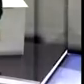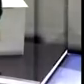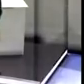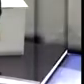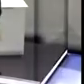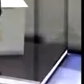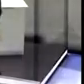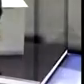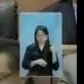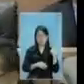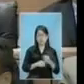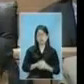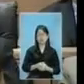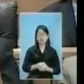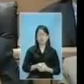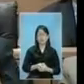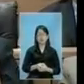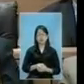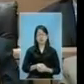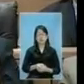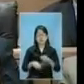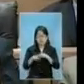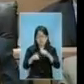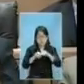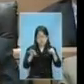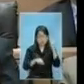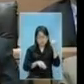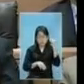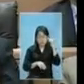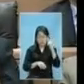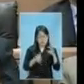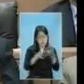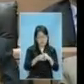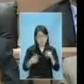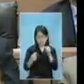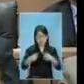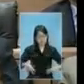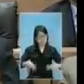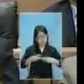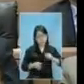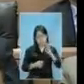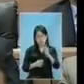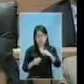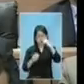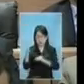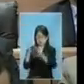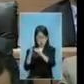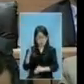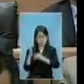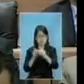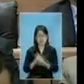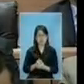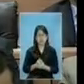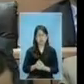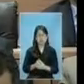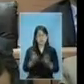รรณส.ส.สัดส่วนพรรคเพื่อไทยจากความล่าช้าที่เกิดขึ้นว่ากันว่าเป็นผลมาจาก after shock ภายหลังการอภิปรายงบประม